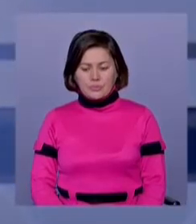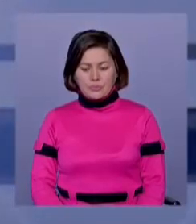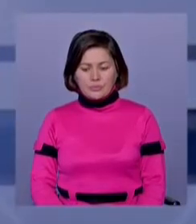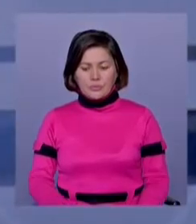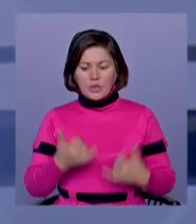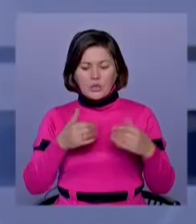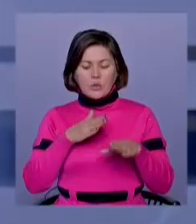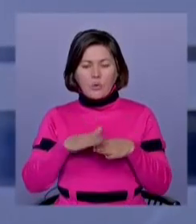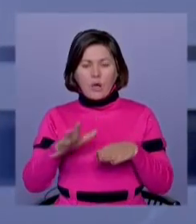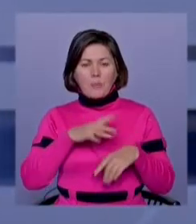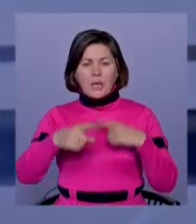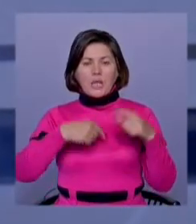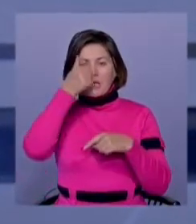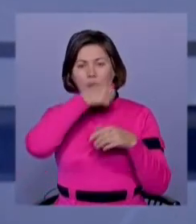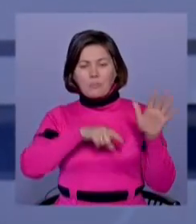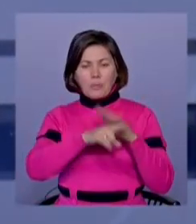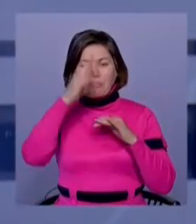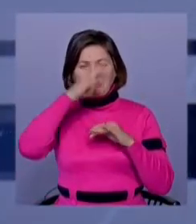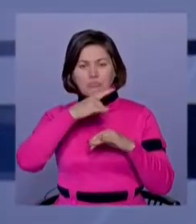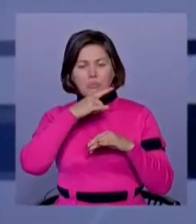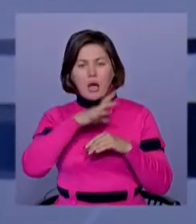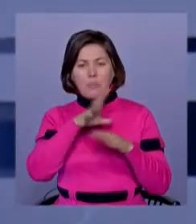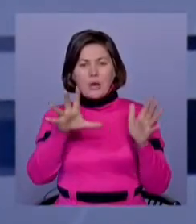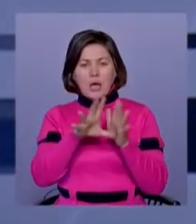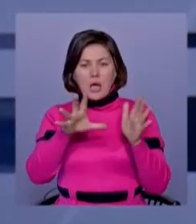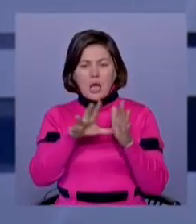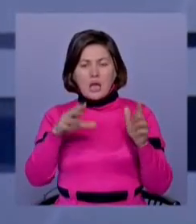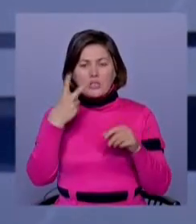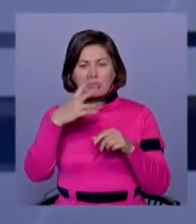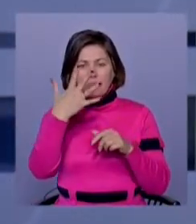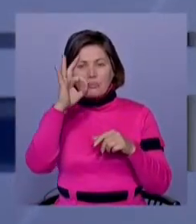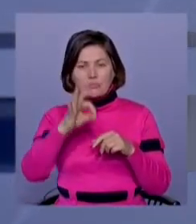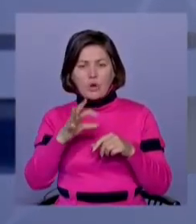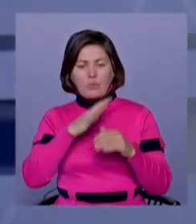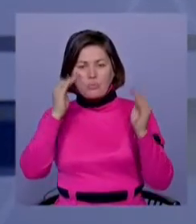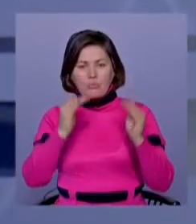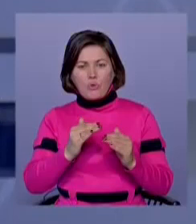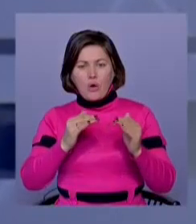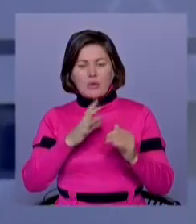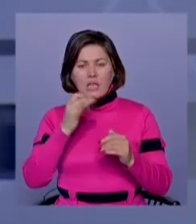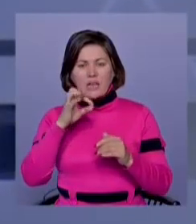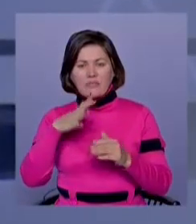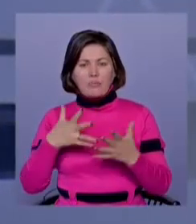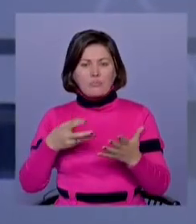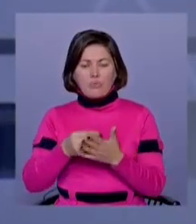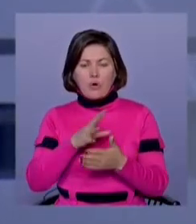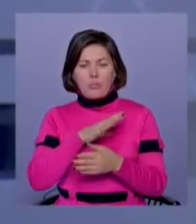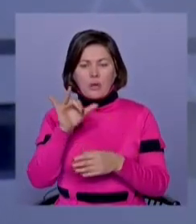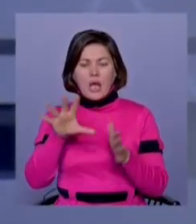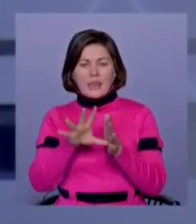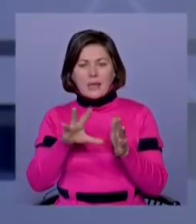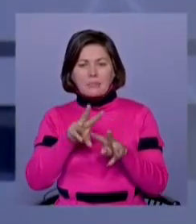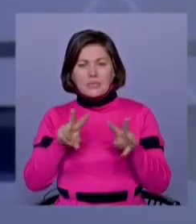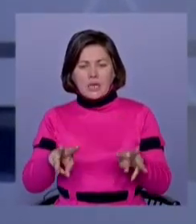Енді толығырақ. Келер жылдан бастап қазақстандықтар электр құнын 25%-ға төмендетілген тарифпен төлейтін болады.